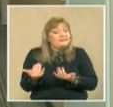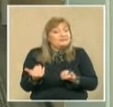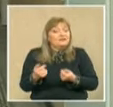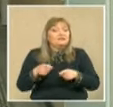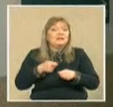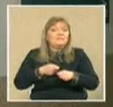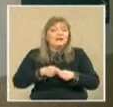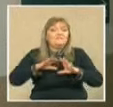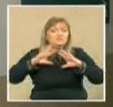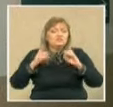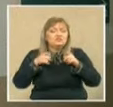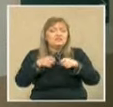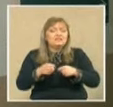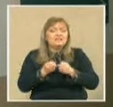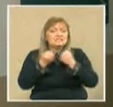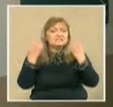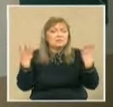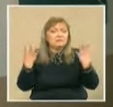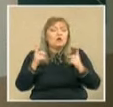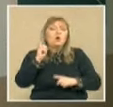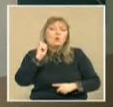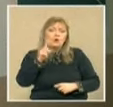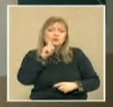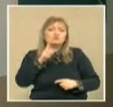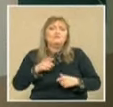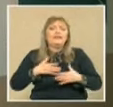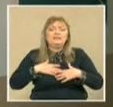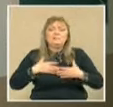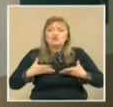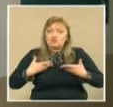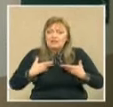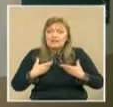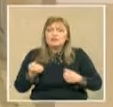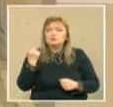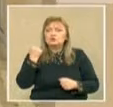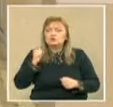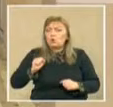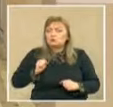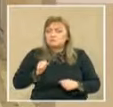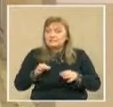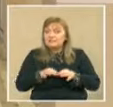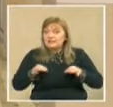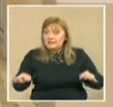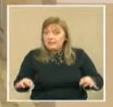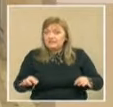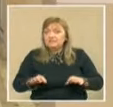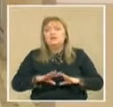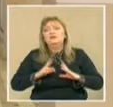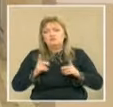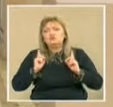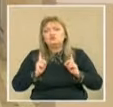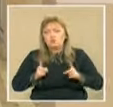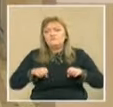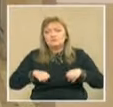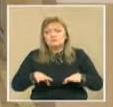осъществяваме всички тези събития, но когато човек има желание и при много строго спазване на мерките, всичко е възможно. Ние после ще